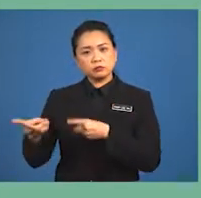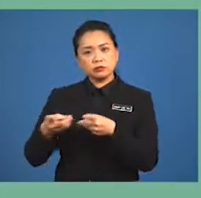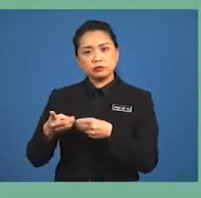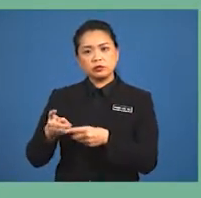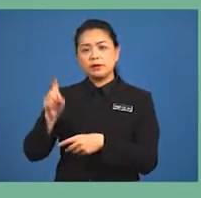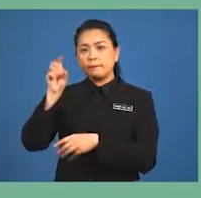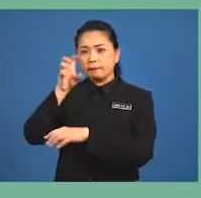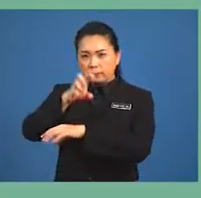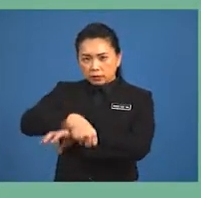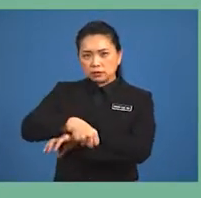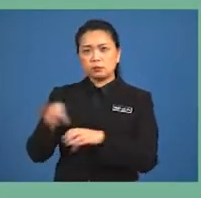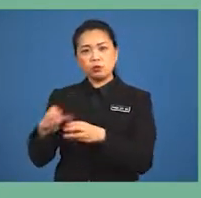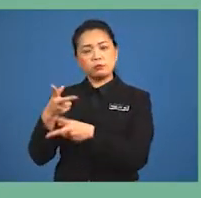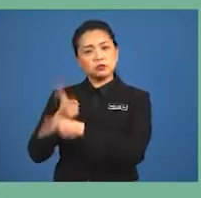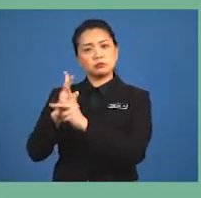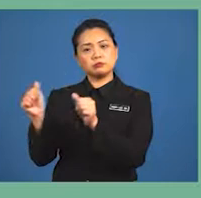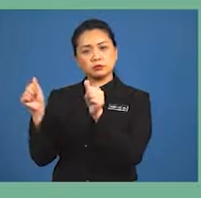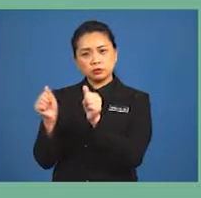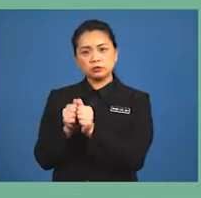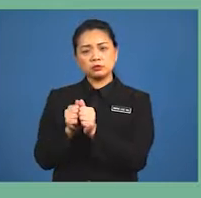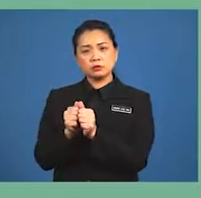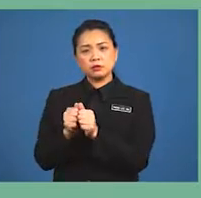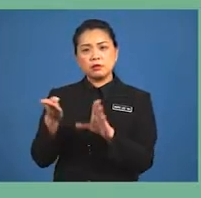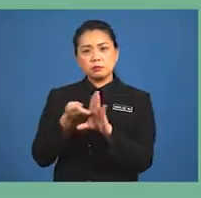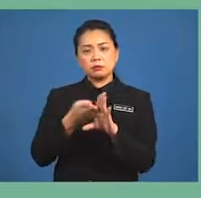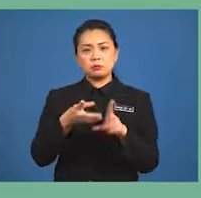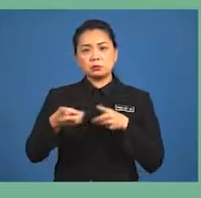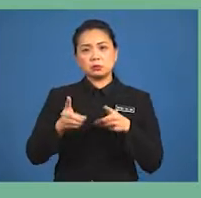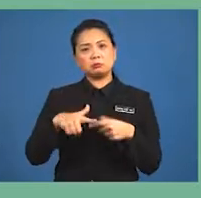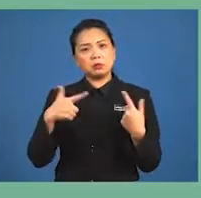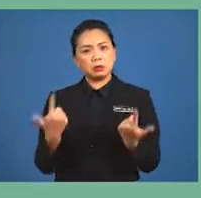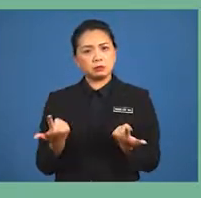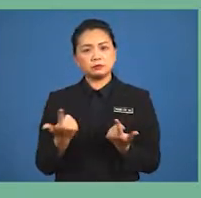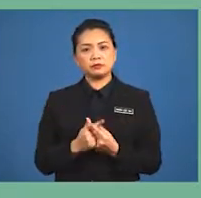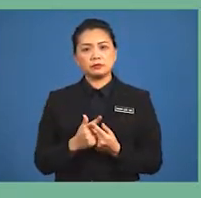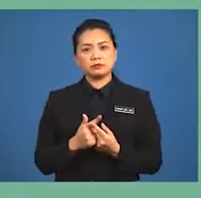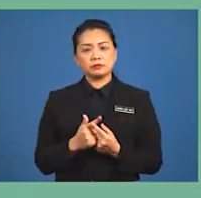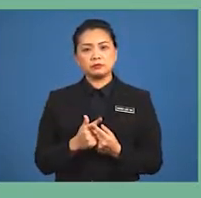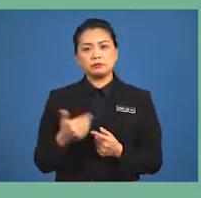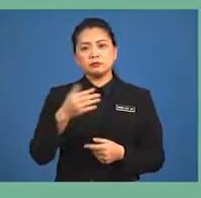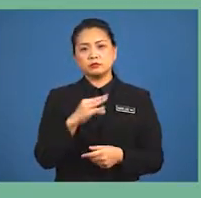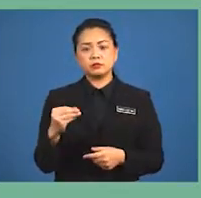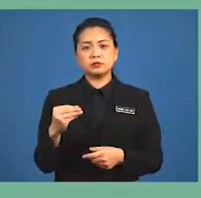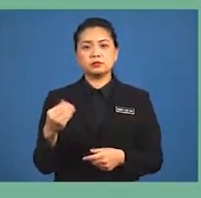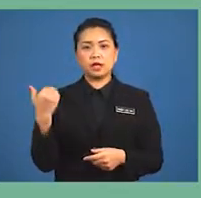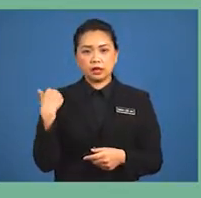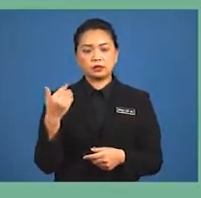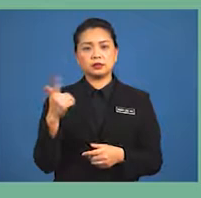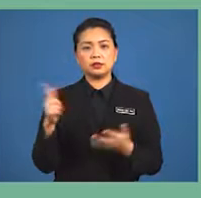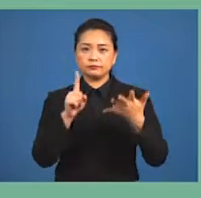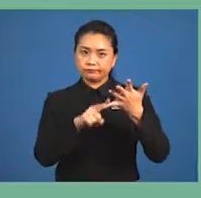membuat pinjaman daripada bank perdagangan lain dan ini dikenakan kadar dasar semalaman.